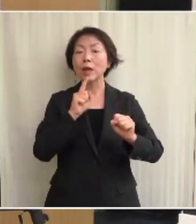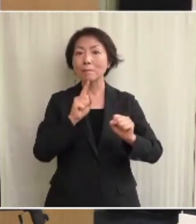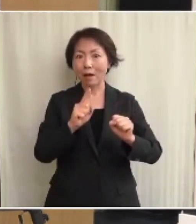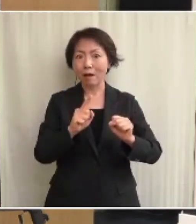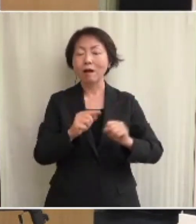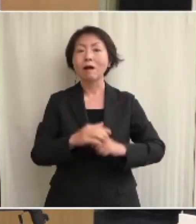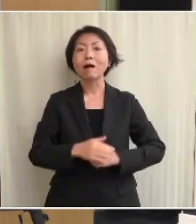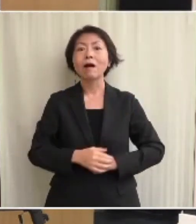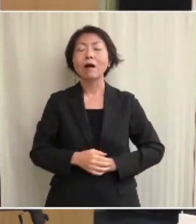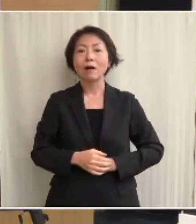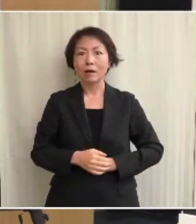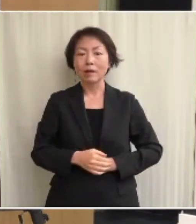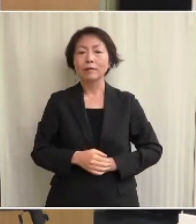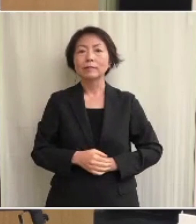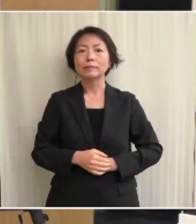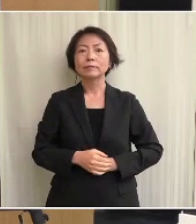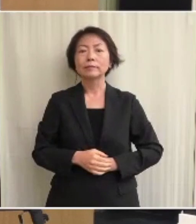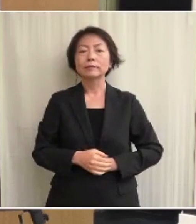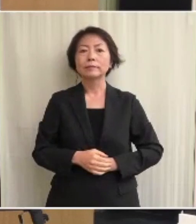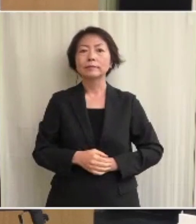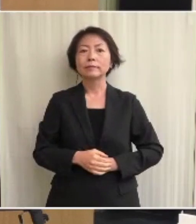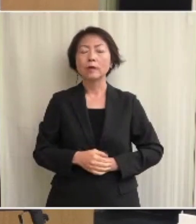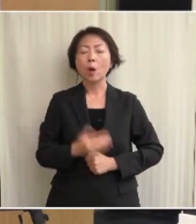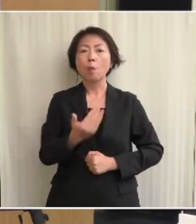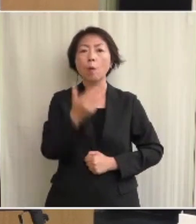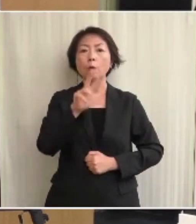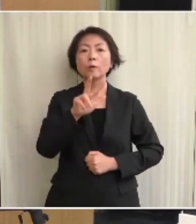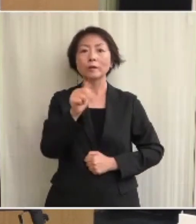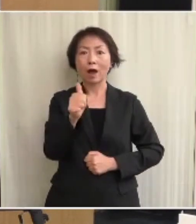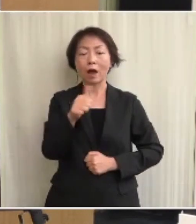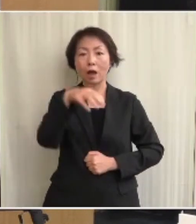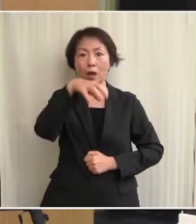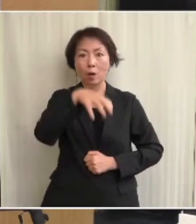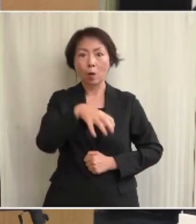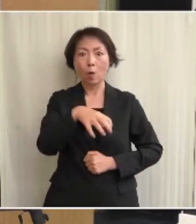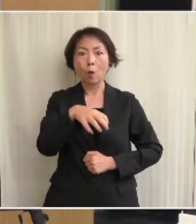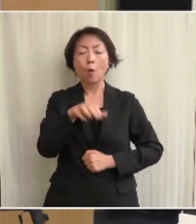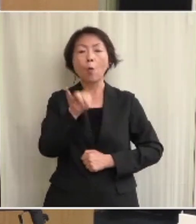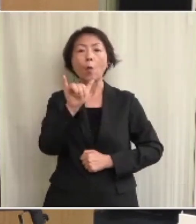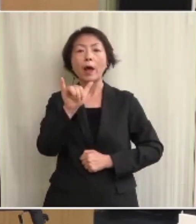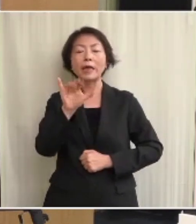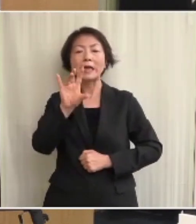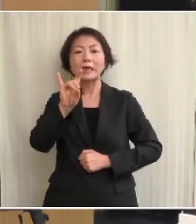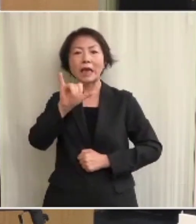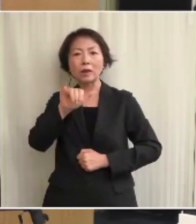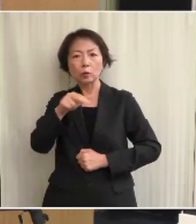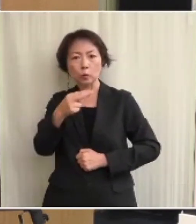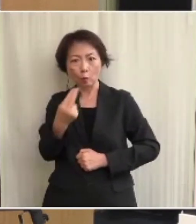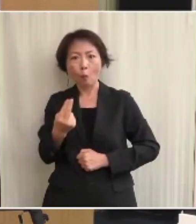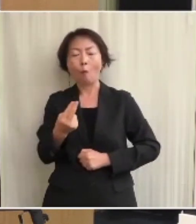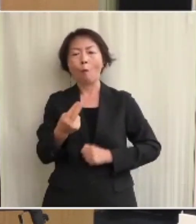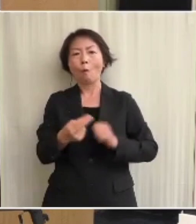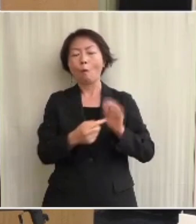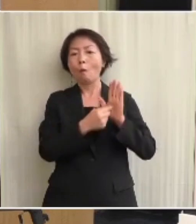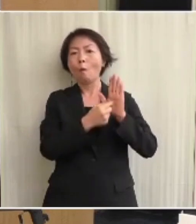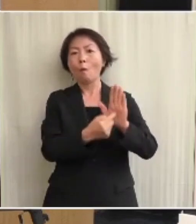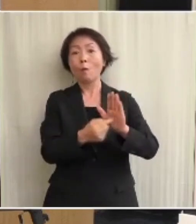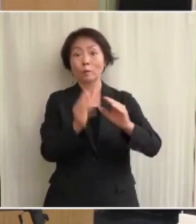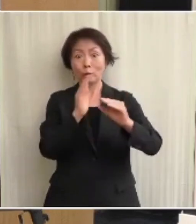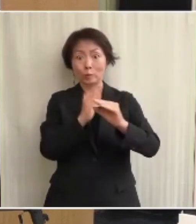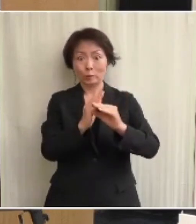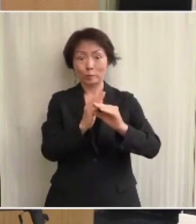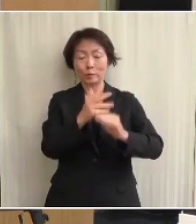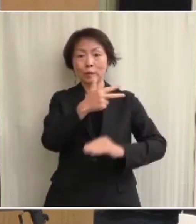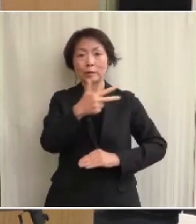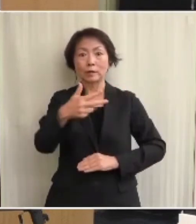ただいま平時で流しているところはですね、コルタと、ワイキャット、が流れておりまして、ジョイナ